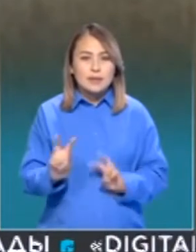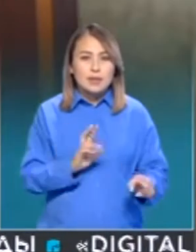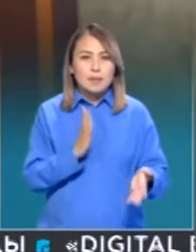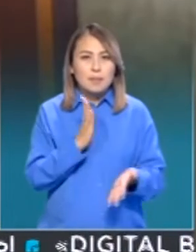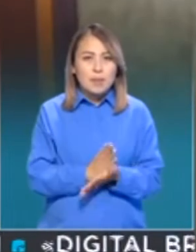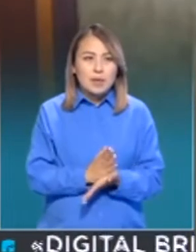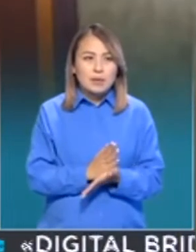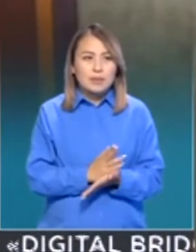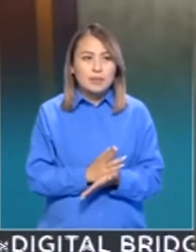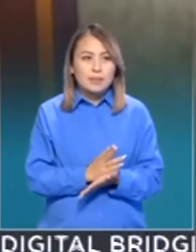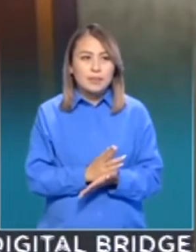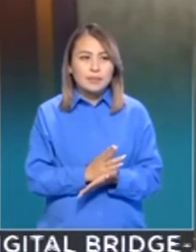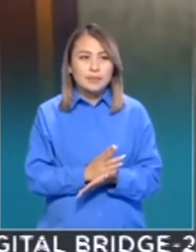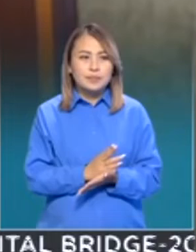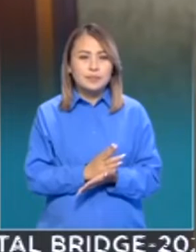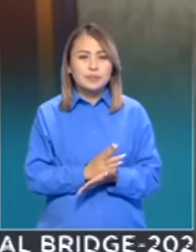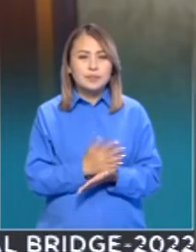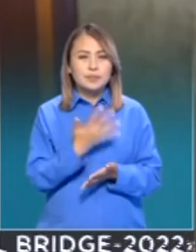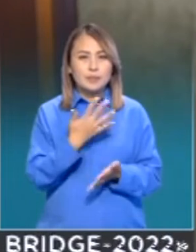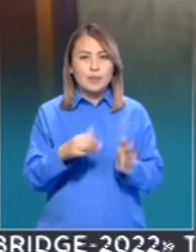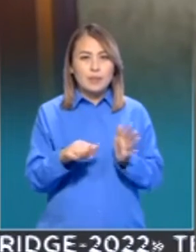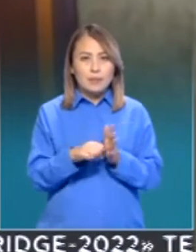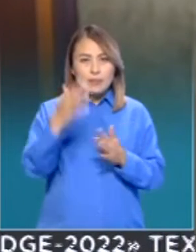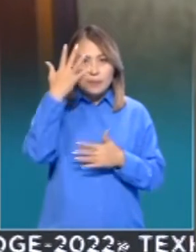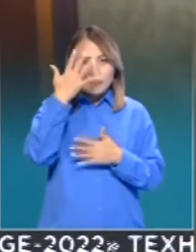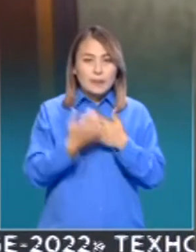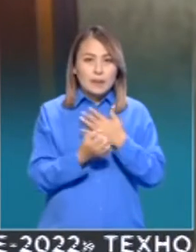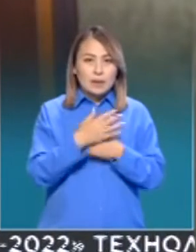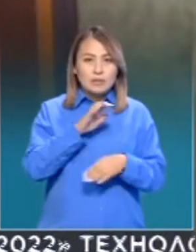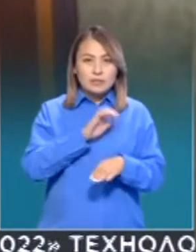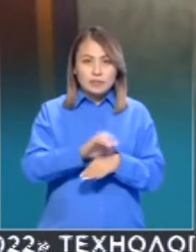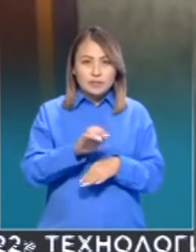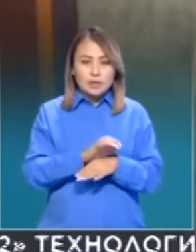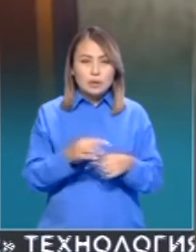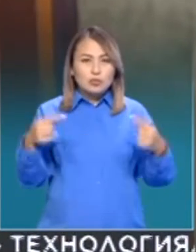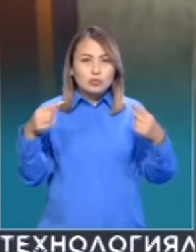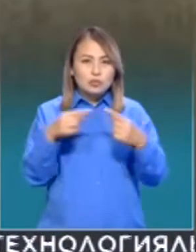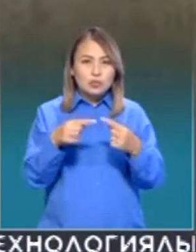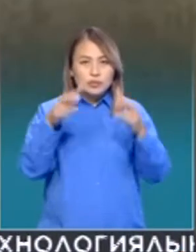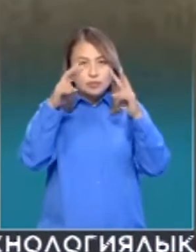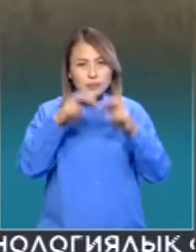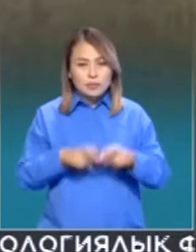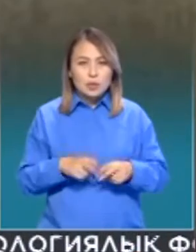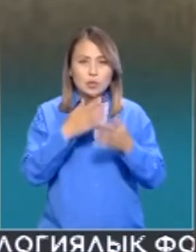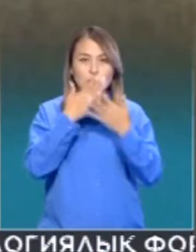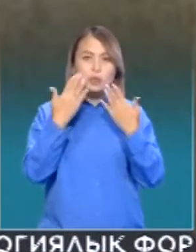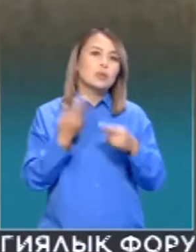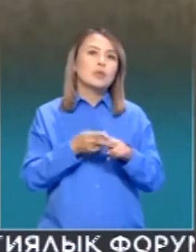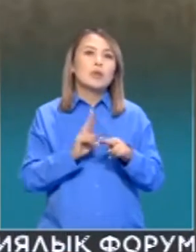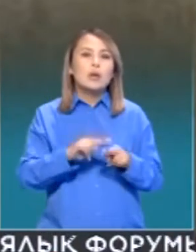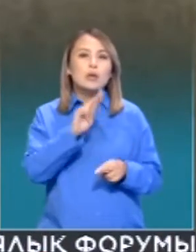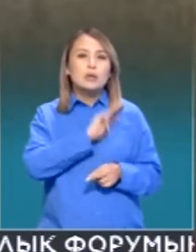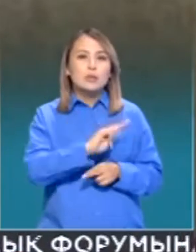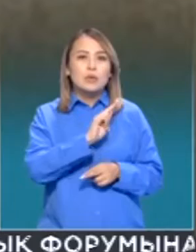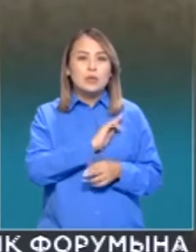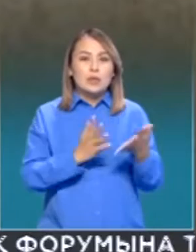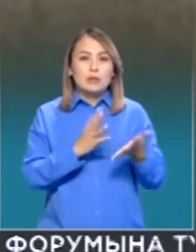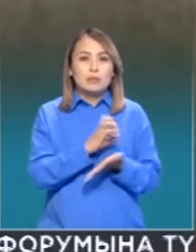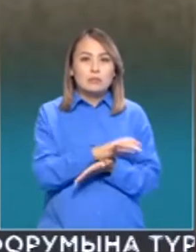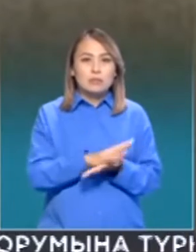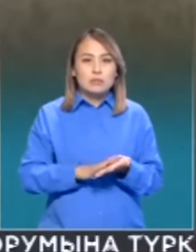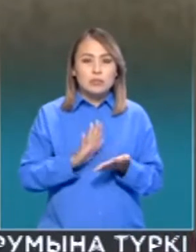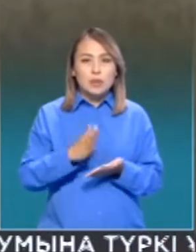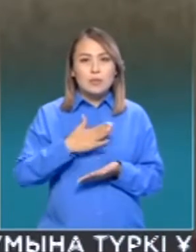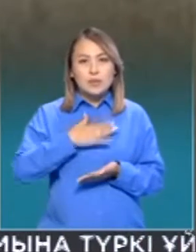бар. Бесеу алтауынан ғана мұнай шығады, қалғандарының бәрі әлі дұрыс зерттелмеген. Сол жұмыстар жүретін болса, біз